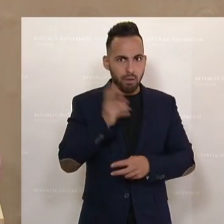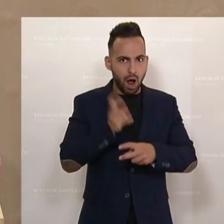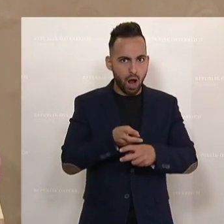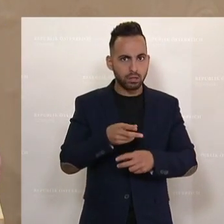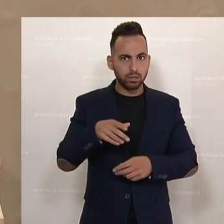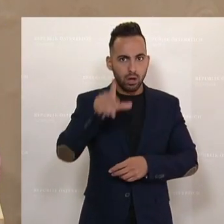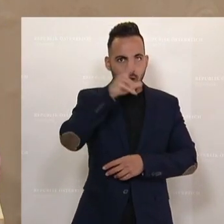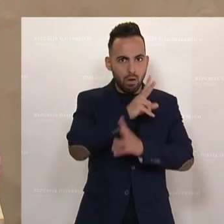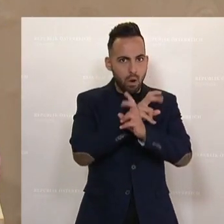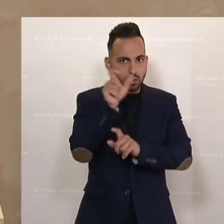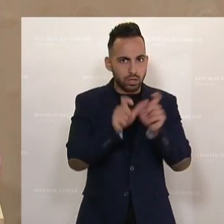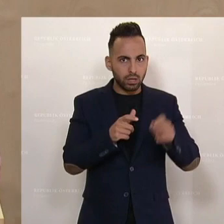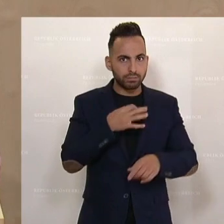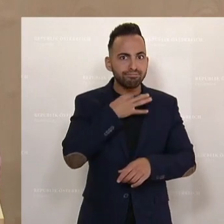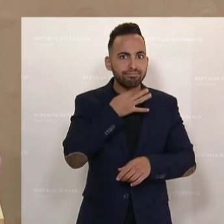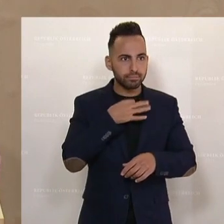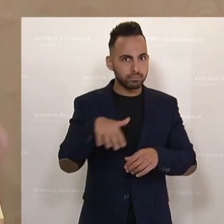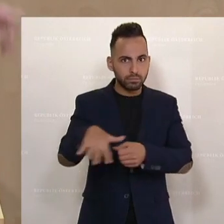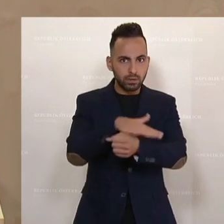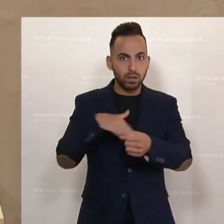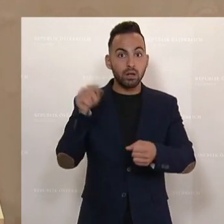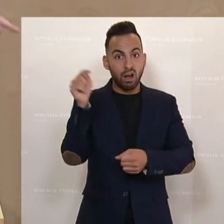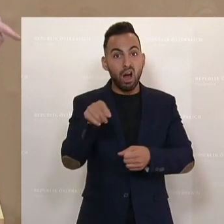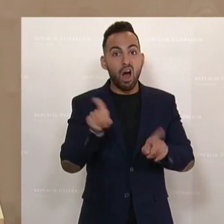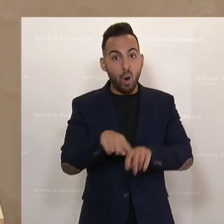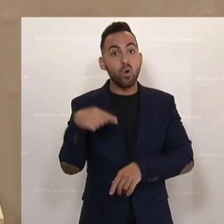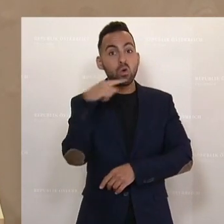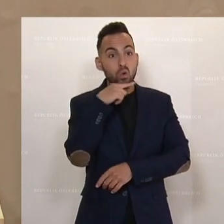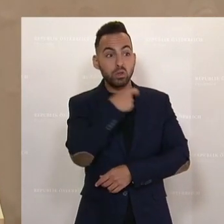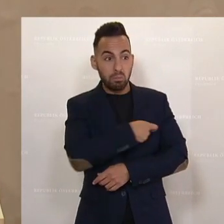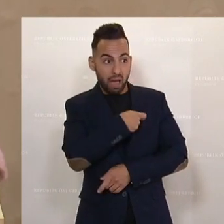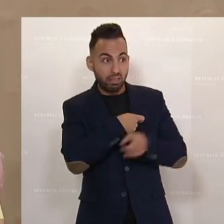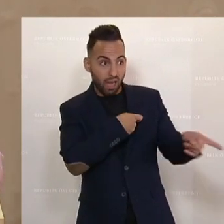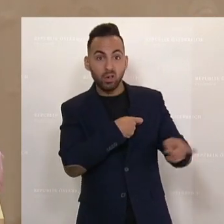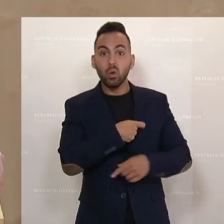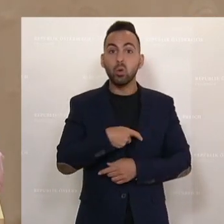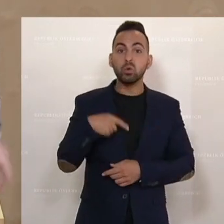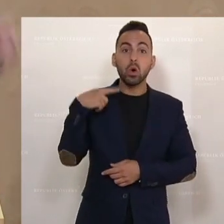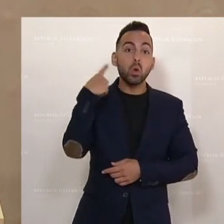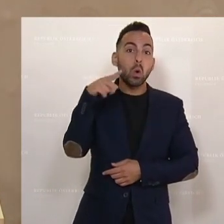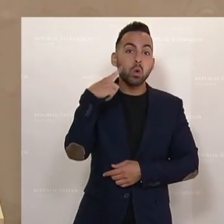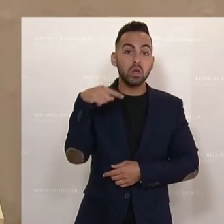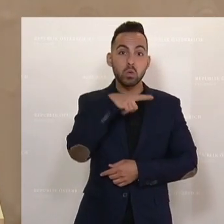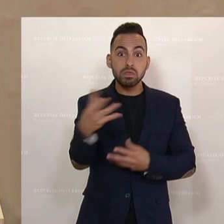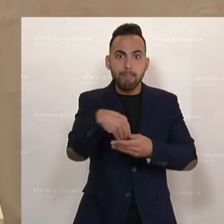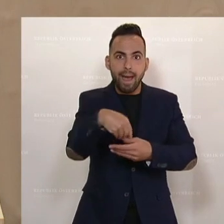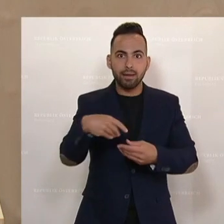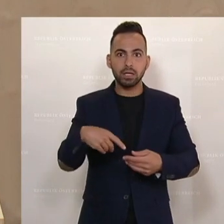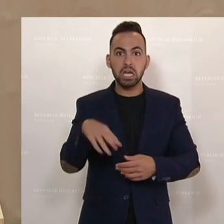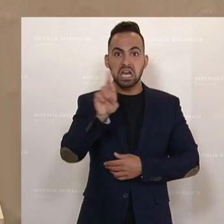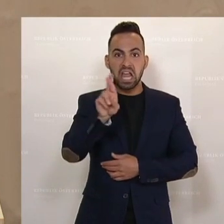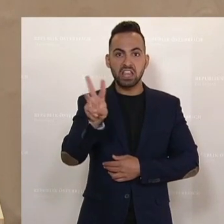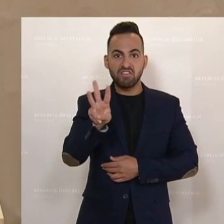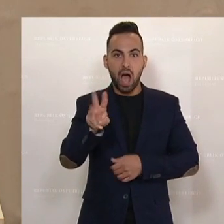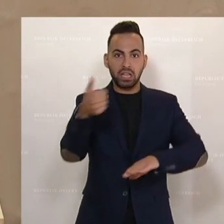worden ist für die Österreicherinnen und Österreicher, auch die Roten und Rosaroten dabei waren. Überall ist Randy